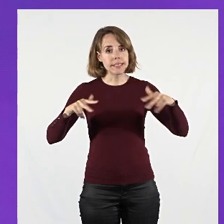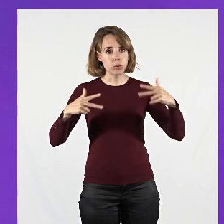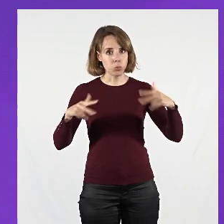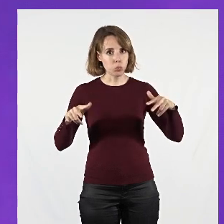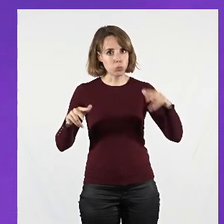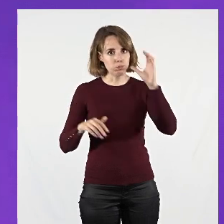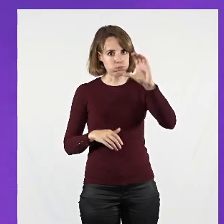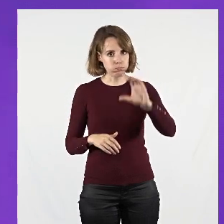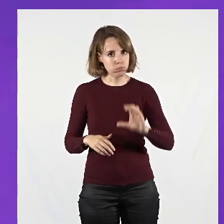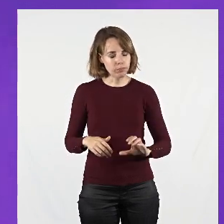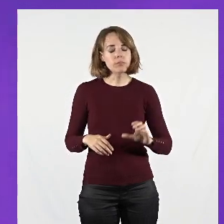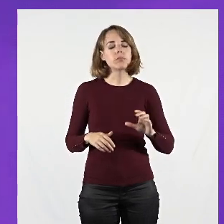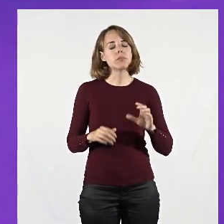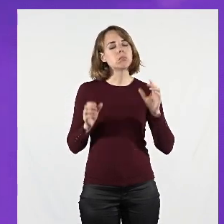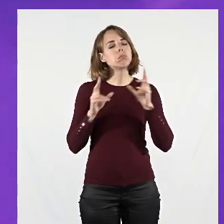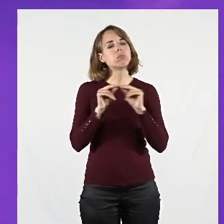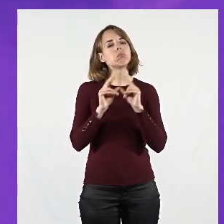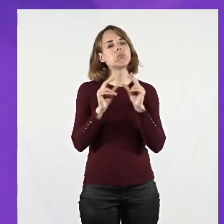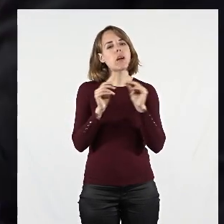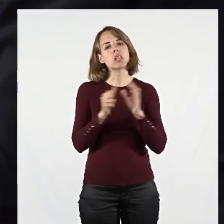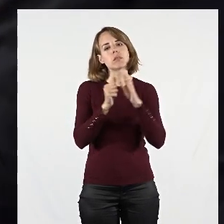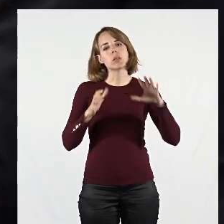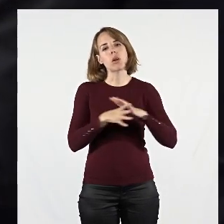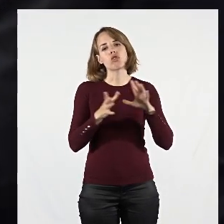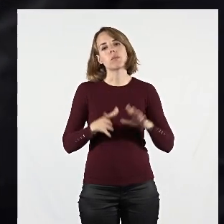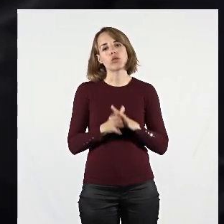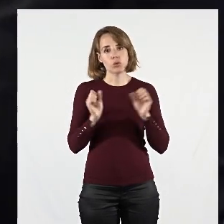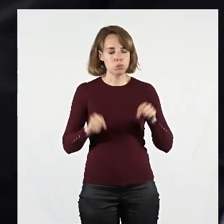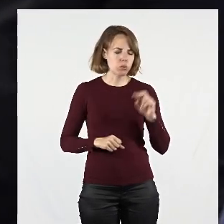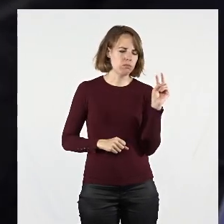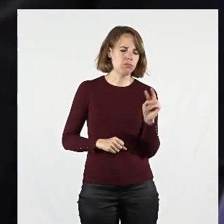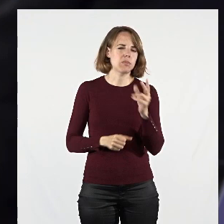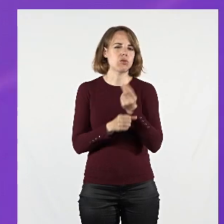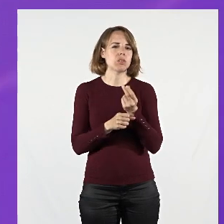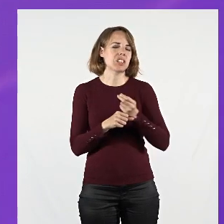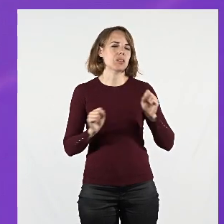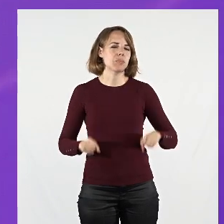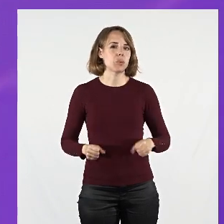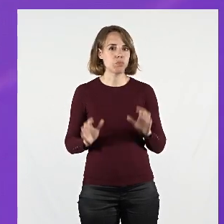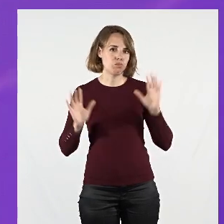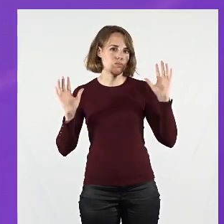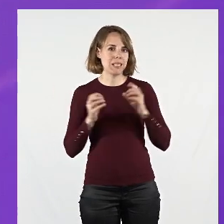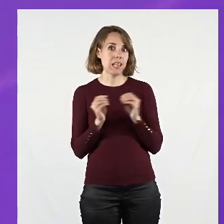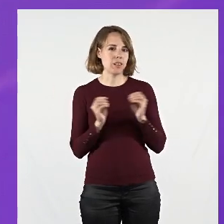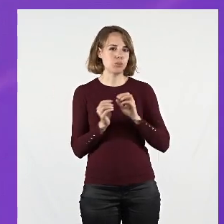principes de la démarche ALM de manière illustrative. Donc, n'hésitez pas à les télécharger sur notre site web. Tout est à disposition, tout est gratuit.